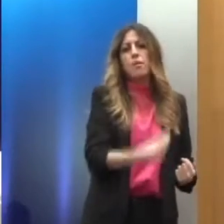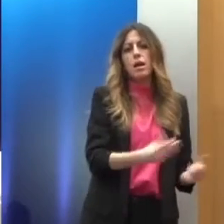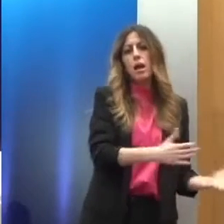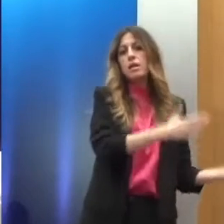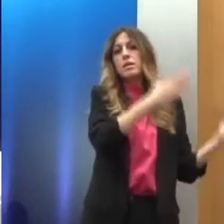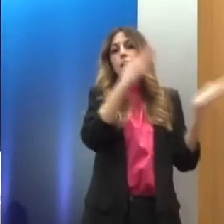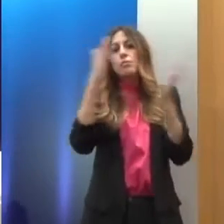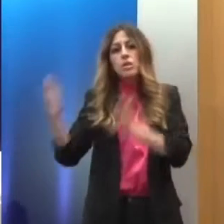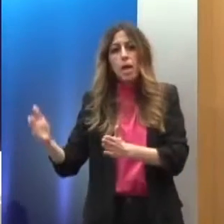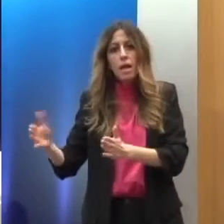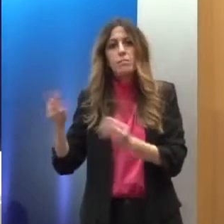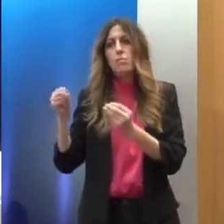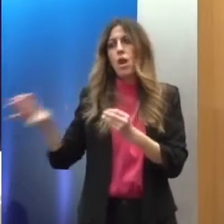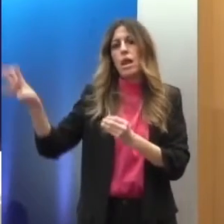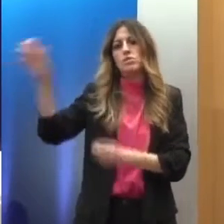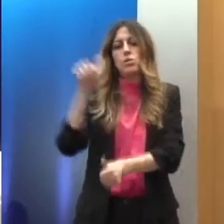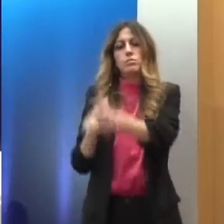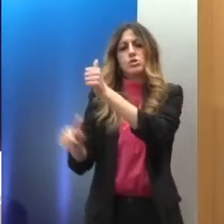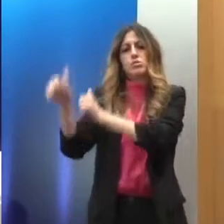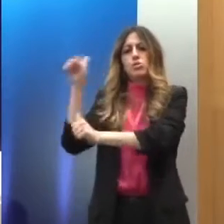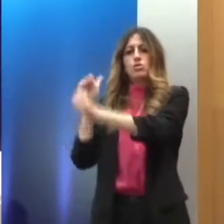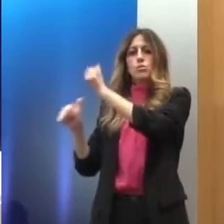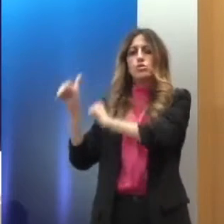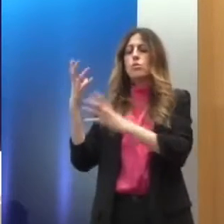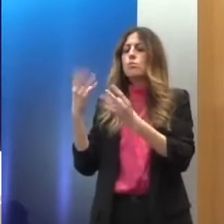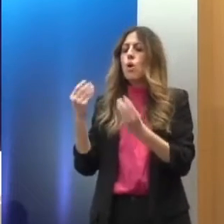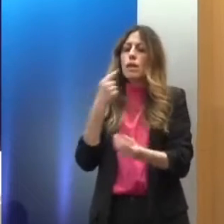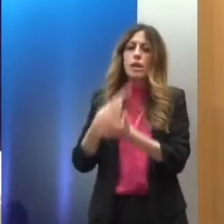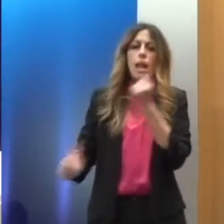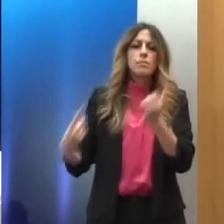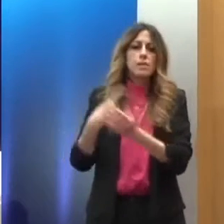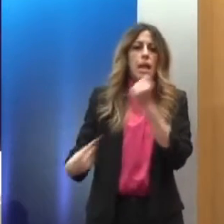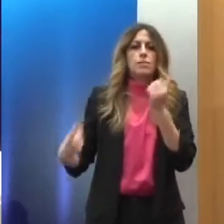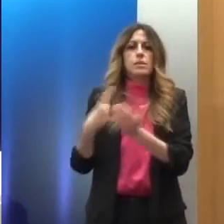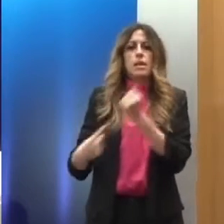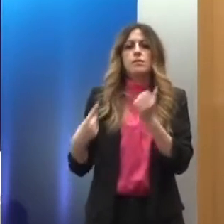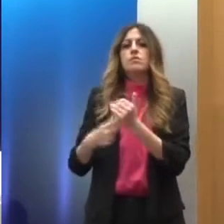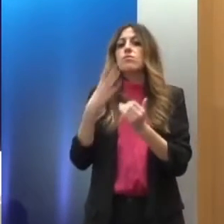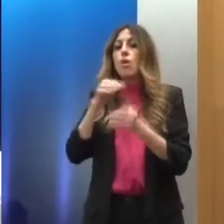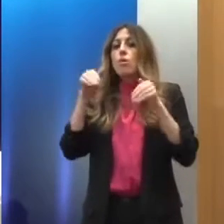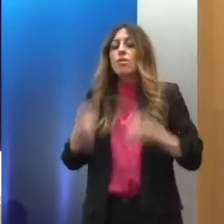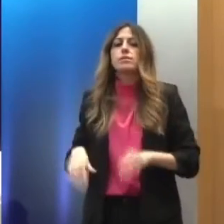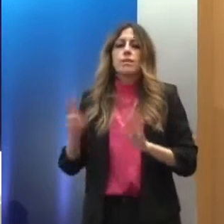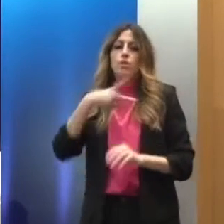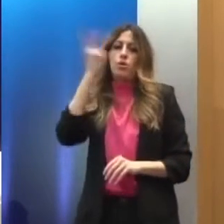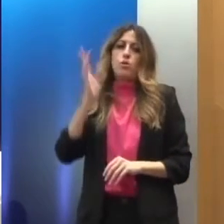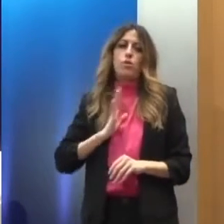οπισθοχώρηση και μεγάλα ελλείμματα σε επίπεδο πολιτικής ως προς τη συμμόρφωσή τους με τα δικαιώματα του ανθρώπου. Πώς αυτό